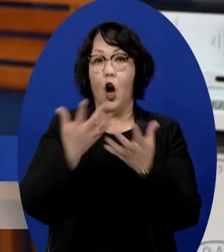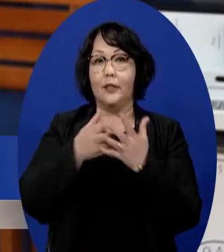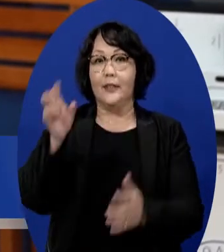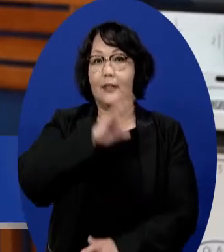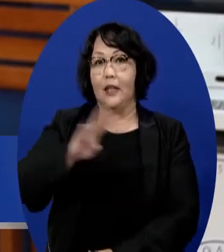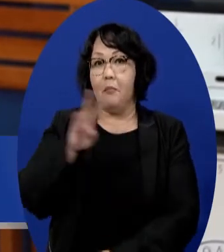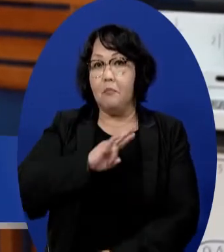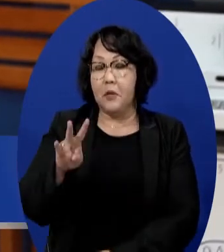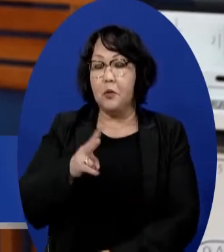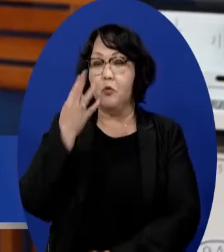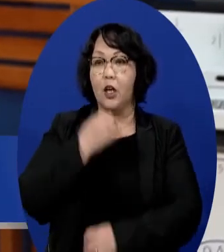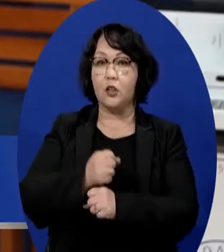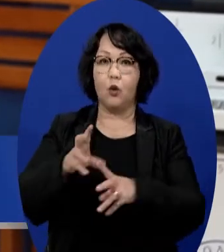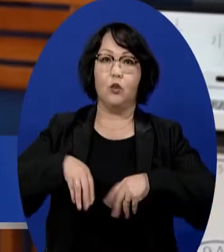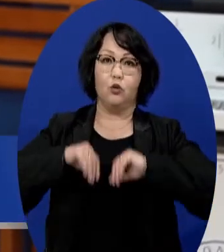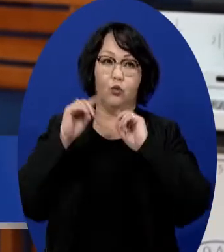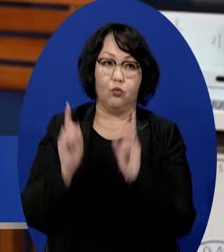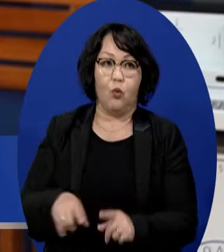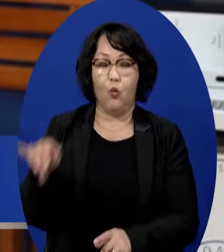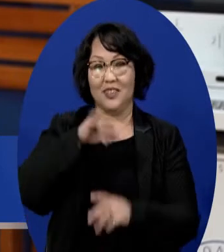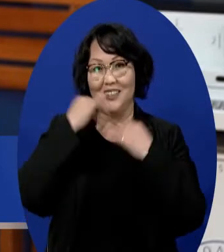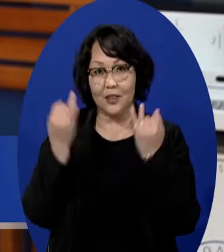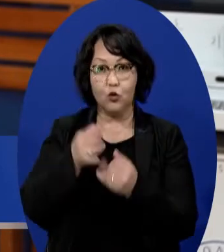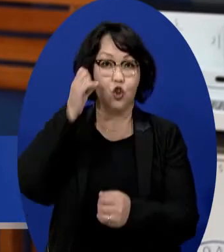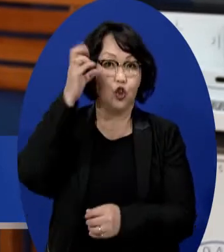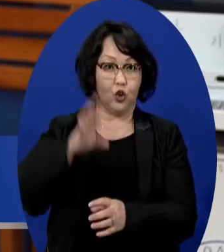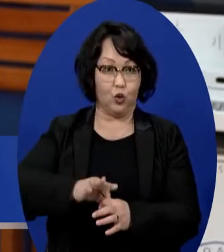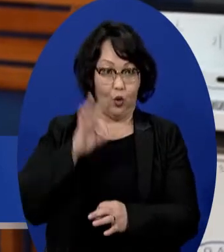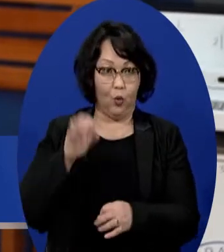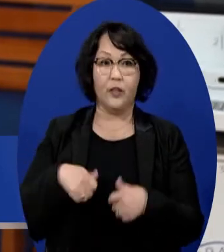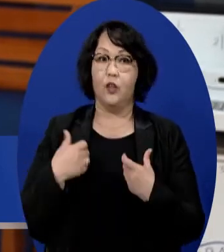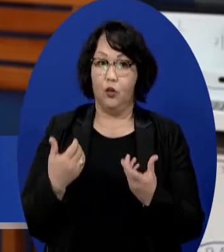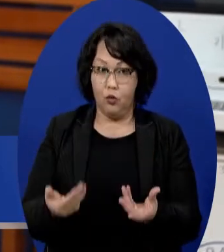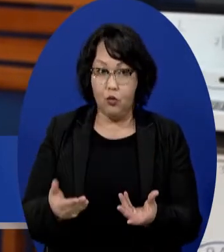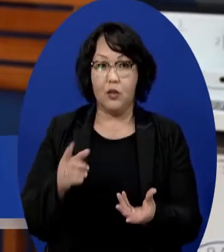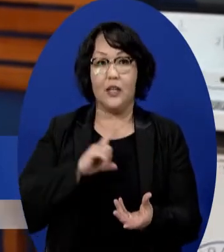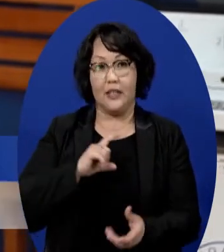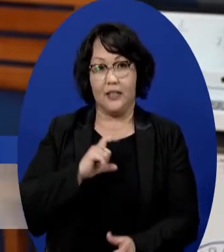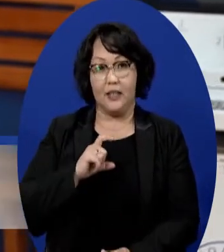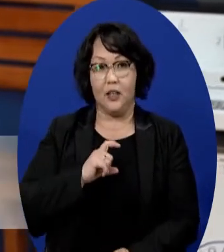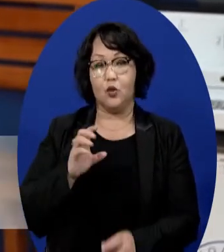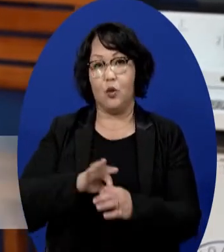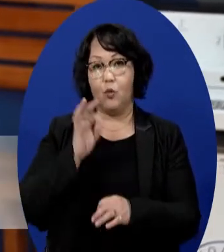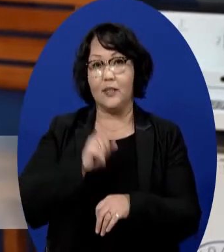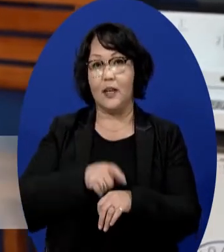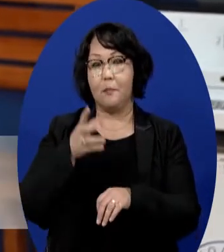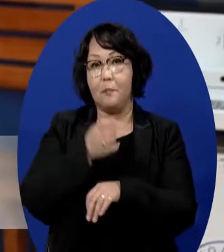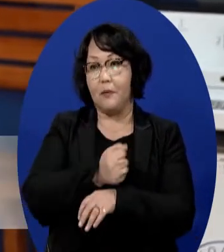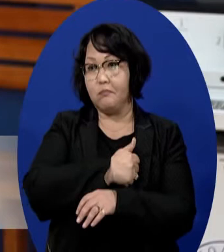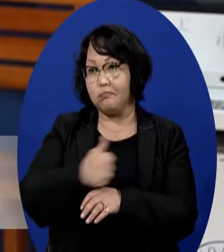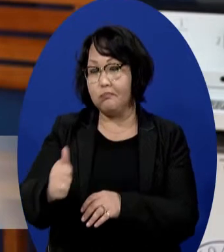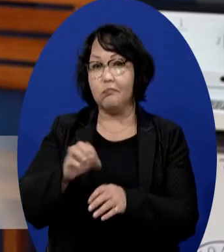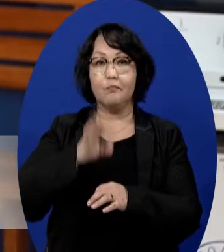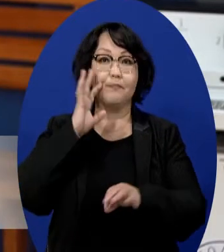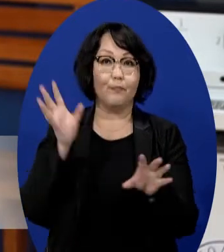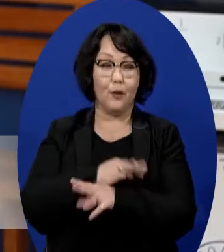зөвшөөрсөн улсын хурлын болон ерөнхийлөгчийн сонгуулийг одоо өгөх эрхтэй ээлж сонгуулаад цаг тухай бүрдэн хийдэг. За тэгээд